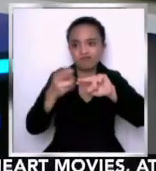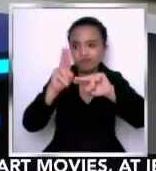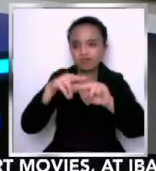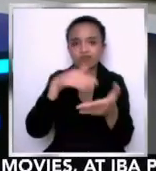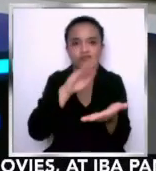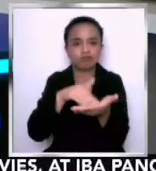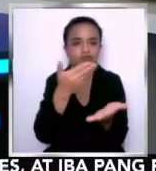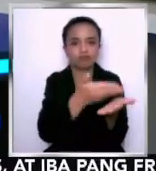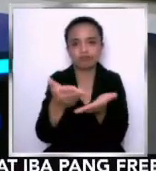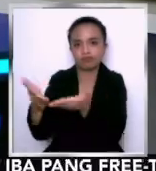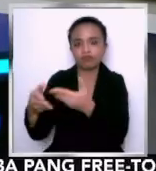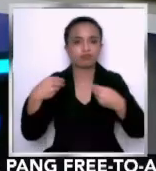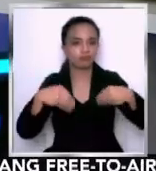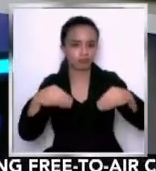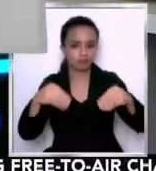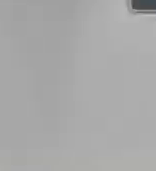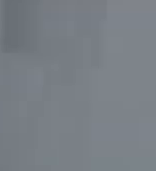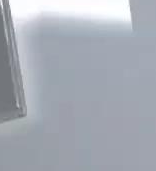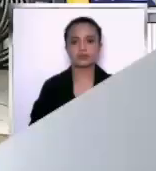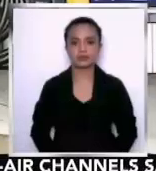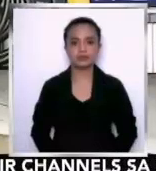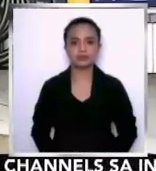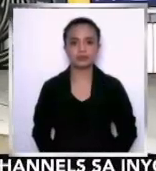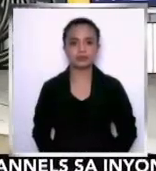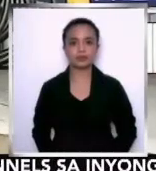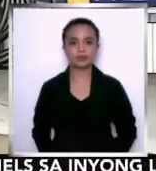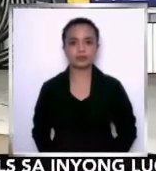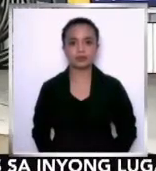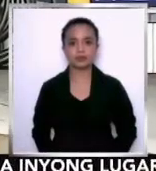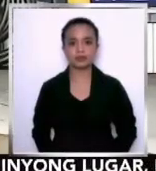bansa. Narito ang pagtutok ni Lay Alves.